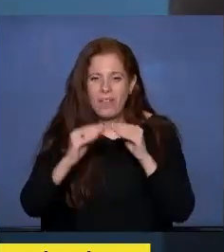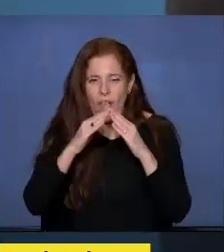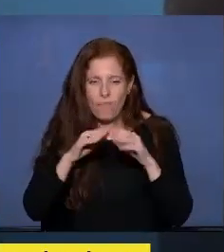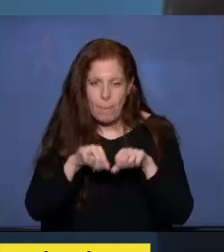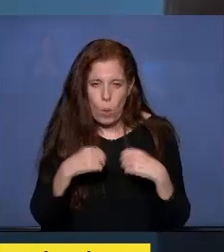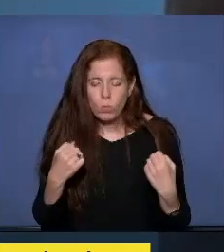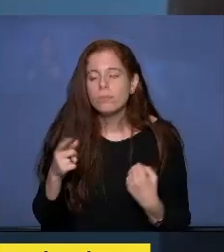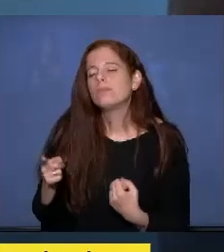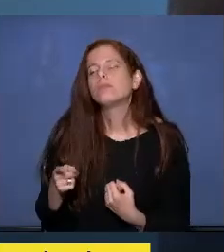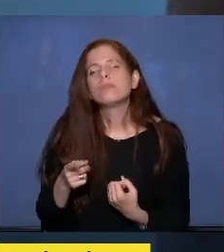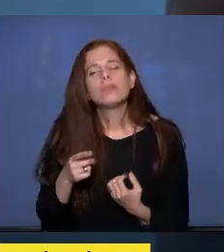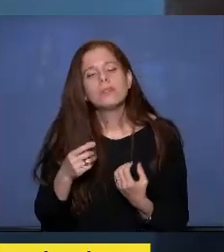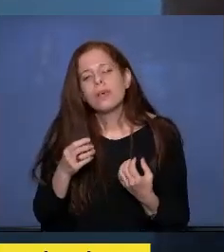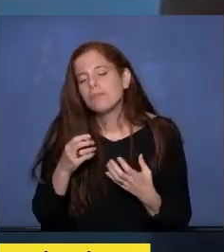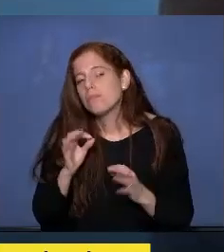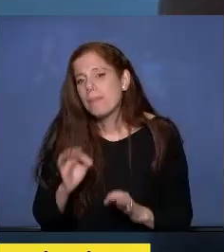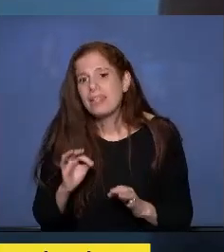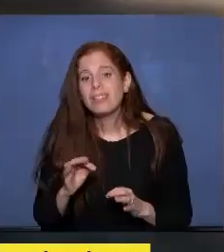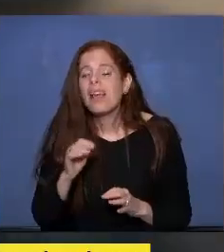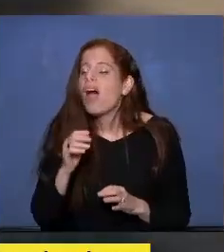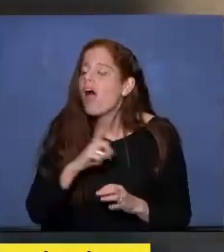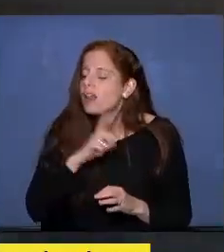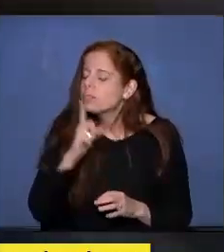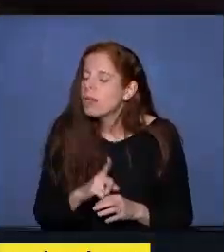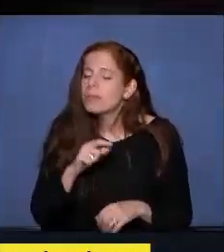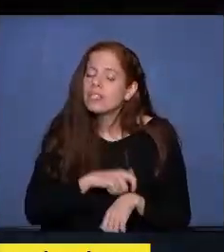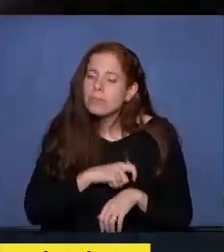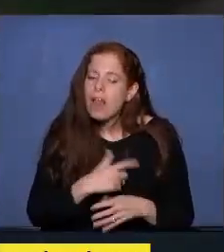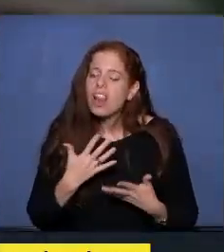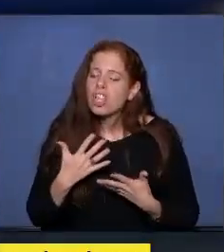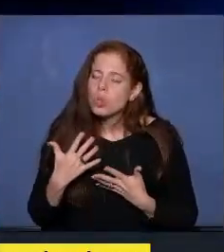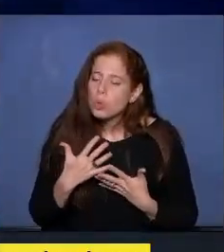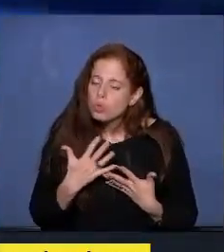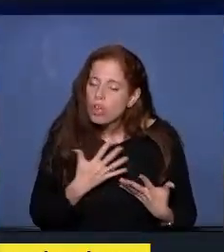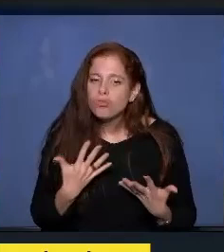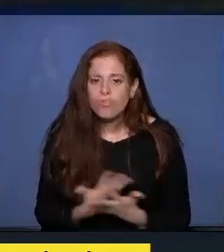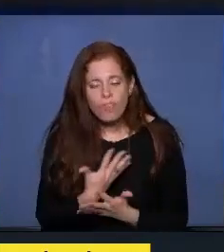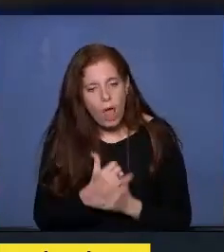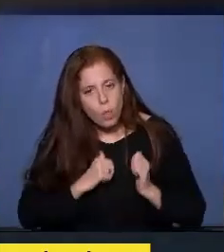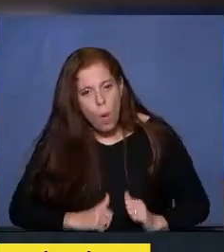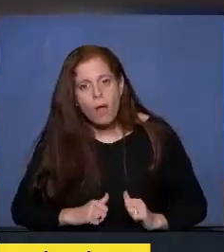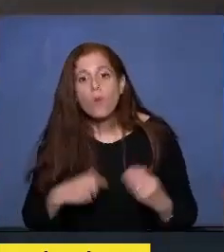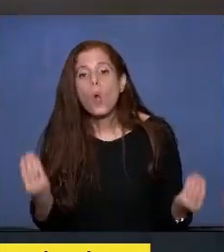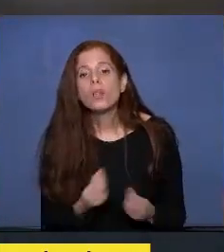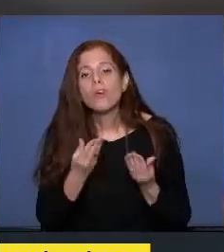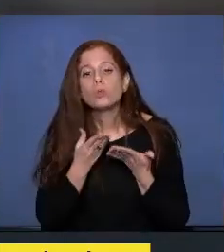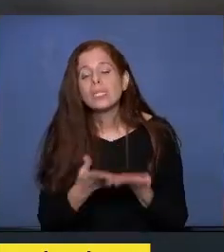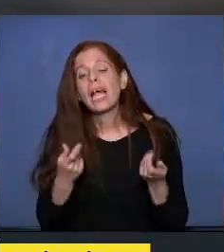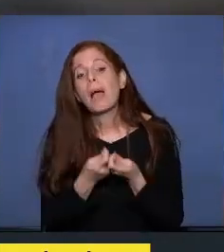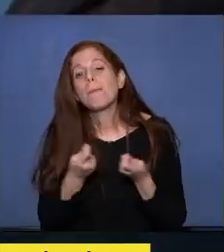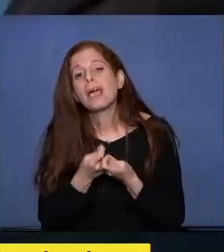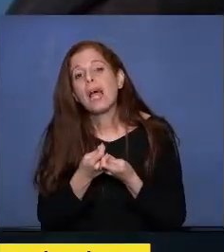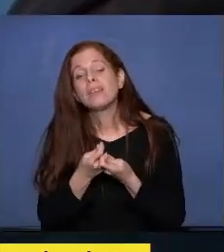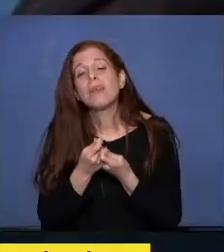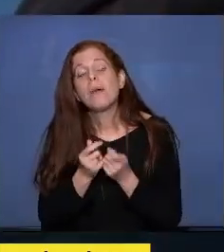שעות ארוכות, אבל הם צריכים את השעות גם להתאושש ולנוח, וכל דבר שמשפר את המצב, גם מבחינת מחסי מגשם,